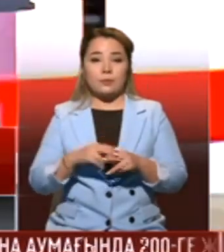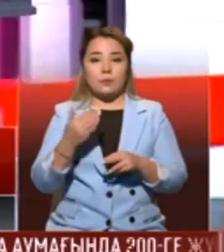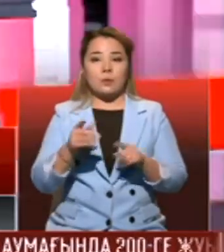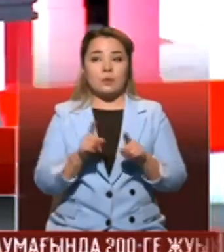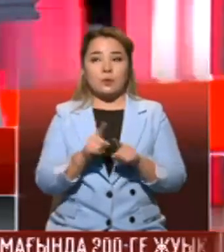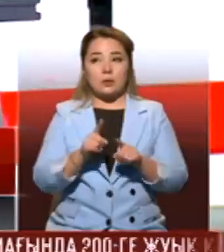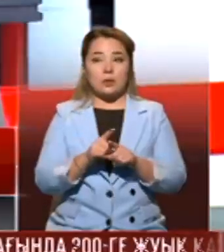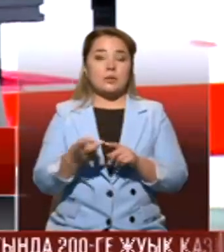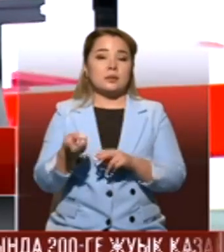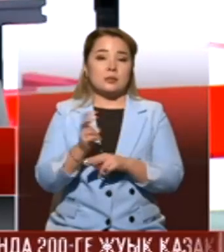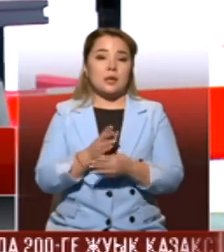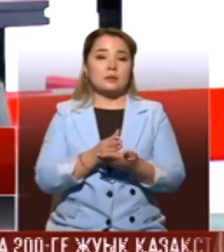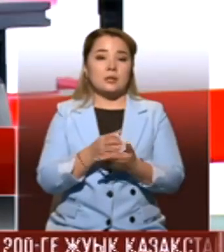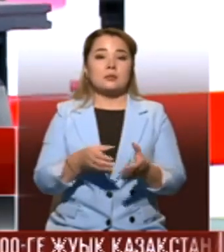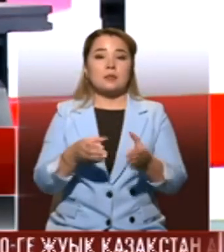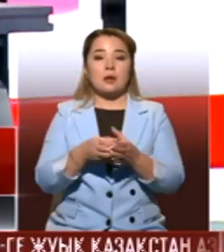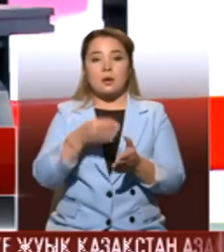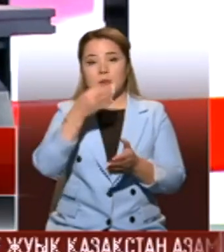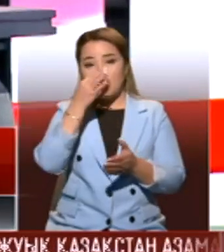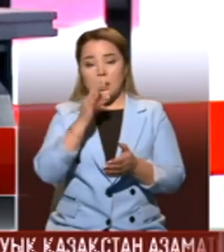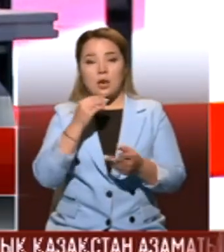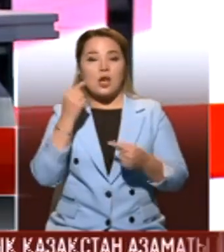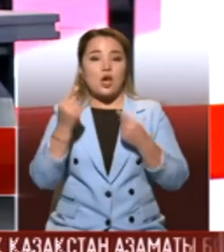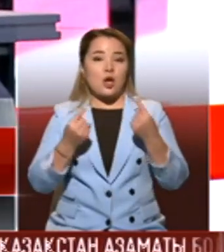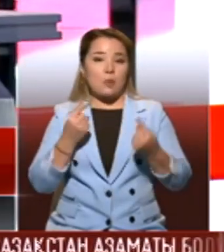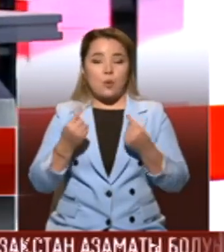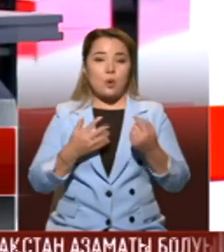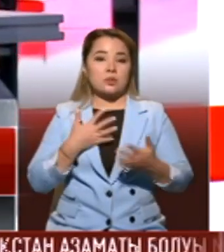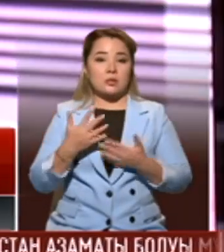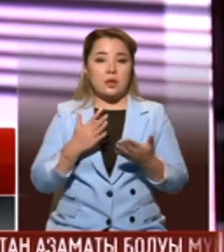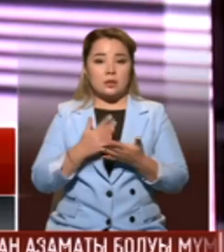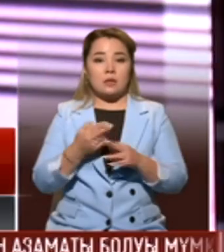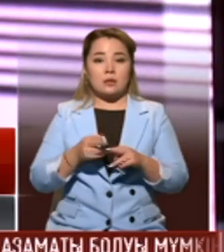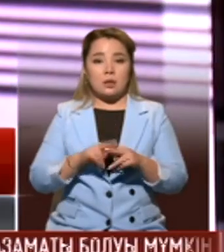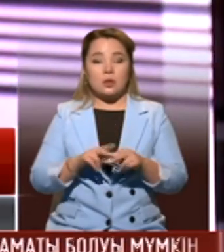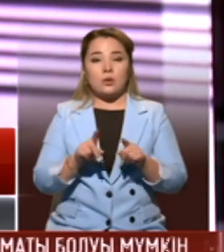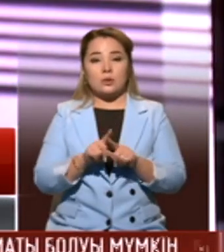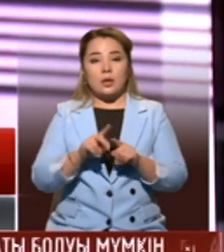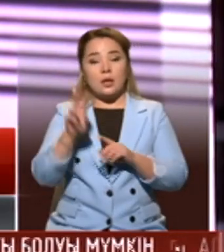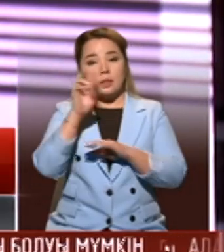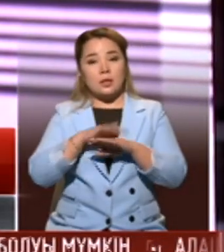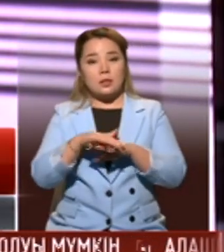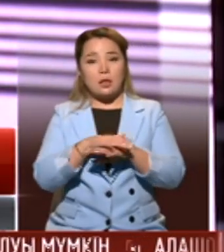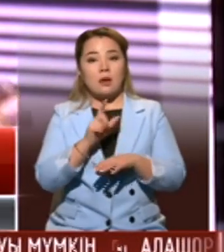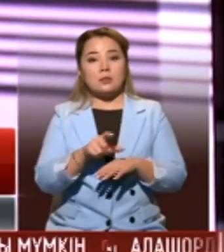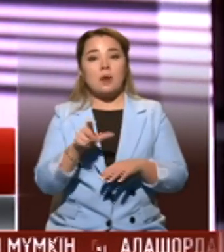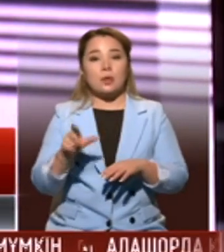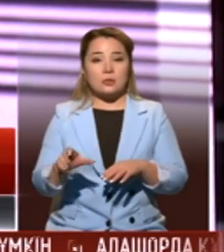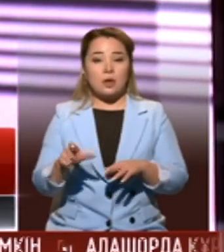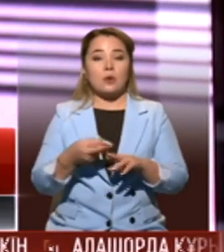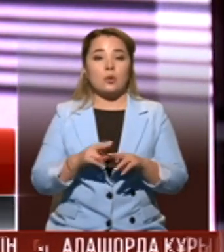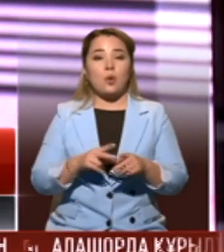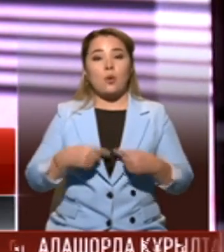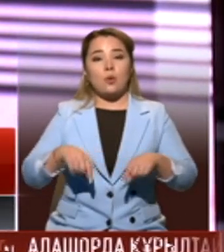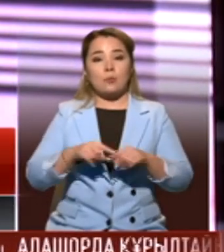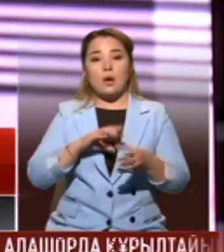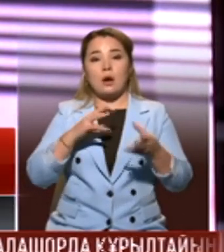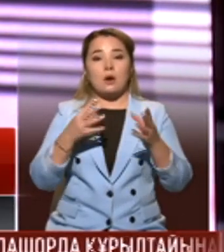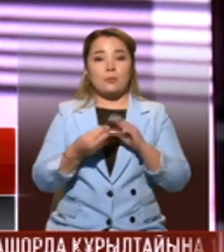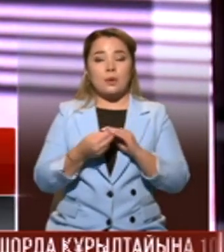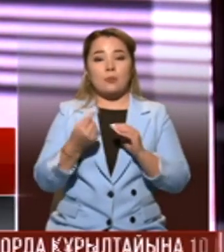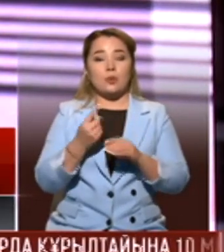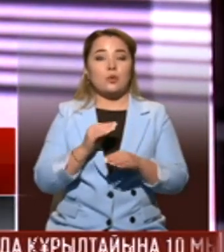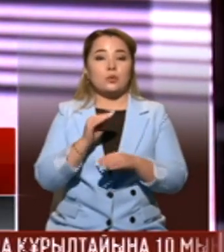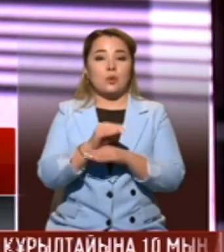сол келетін азамат үшін, иә, саяси тәжірибе және эмоция. Сайлау процесіне қатысу, елдің бір азаматтық жаңа қоғамның қалыптасуына бір үлес